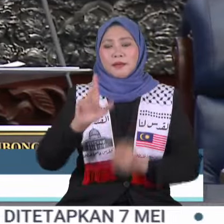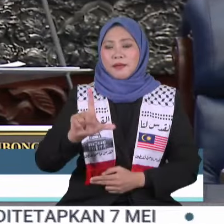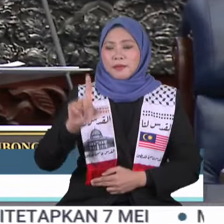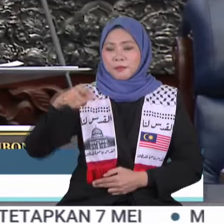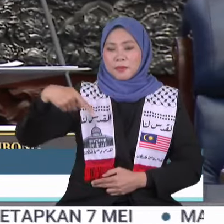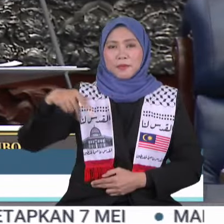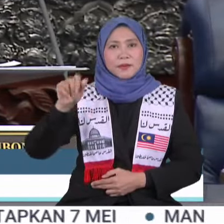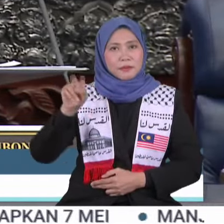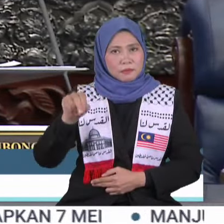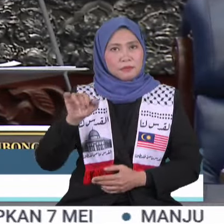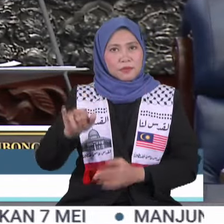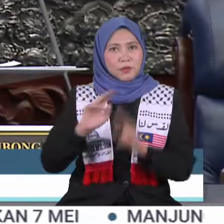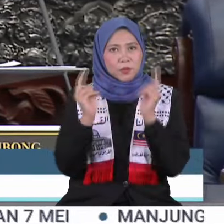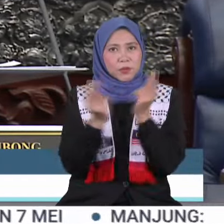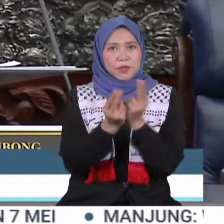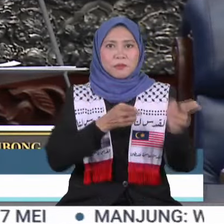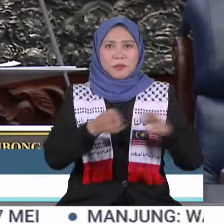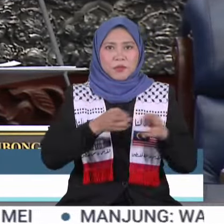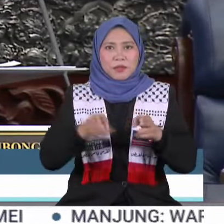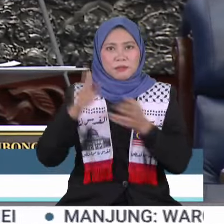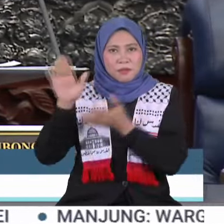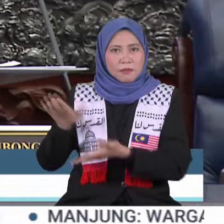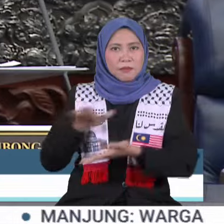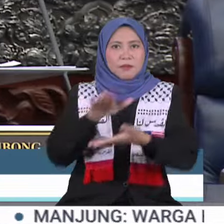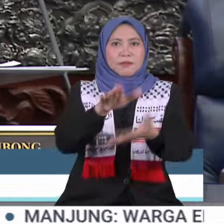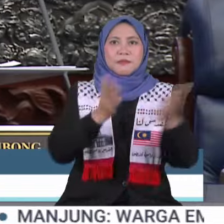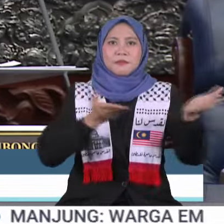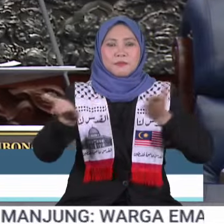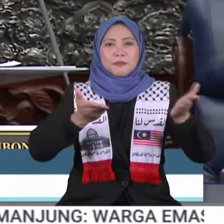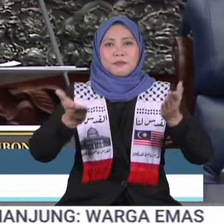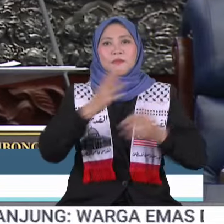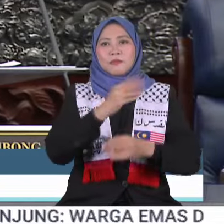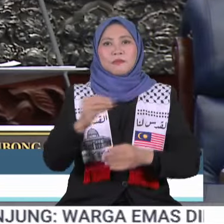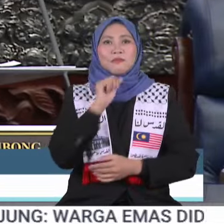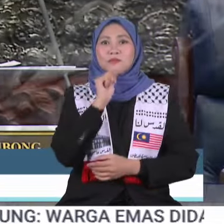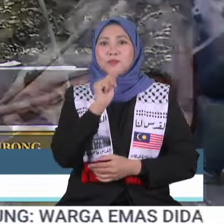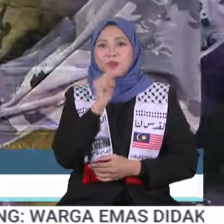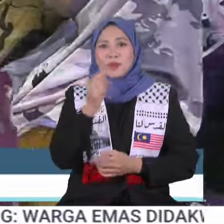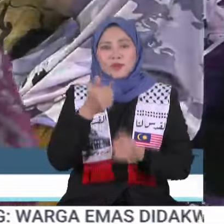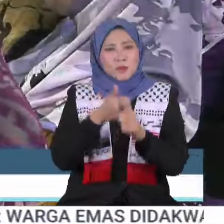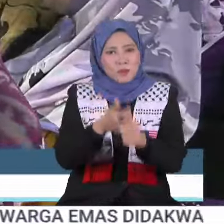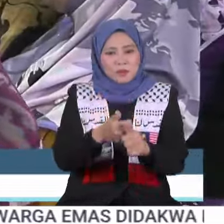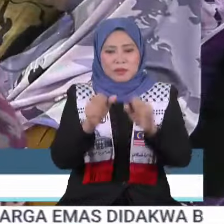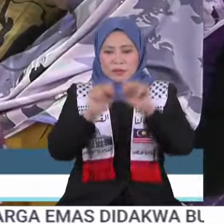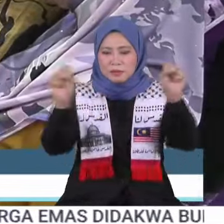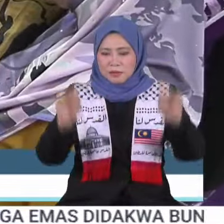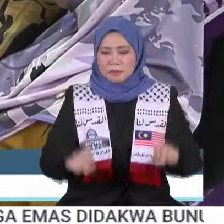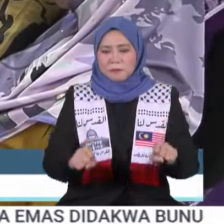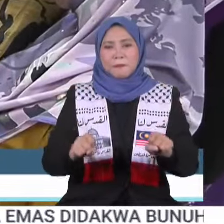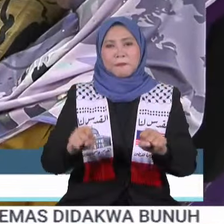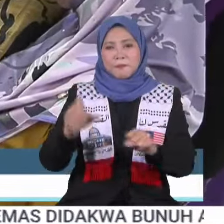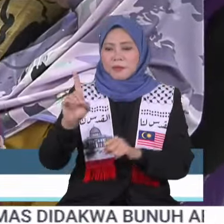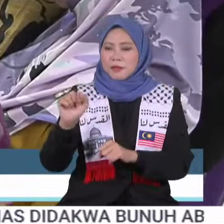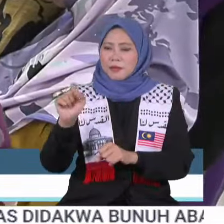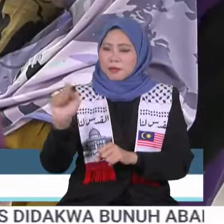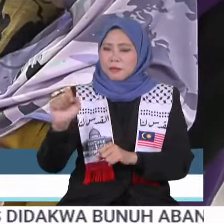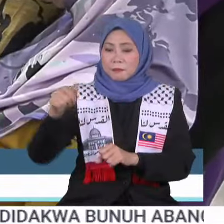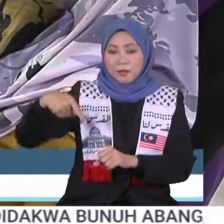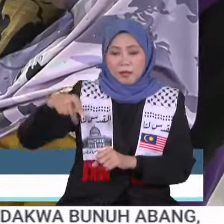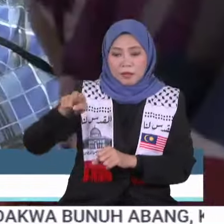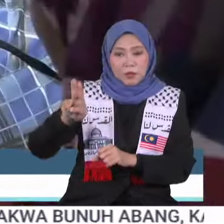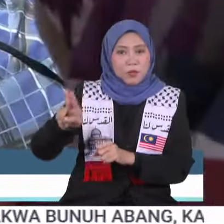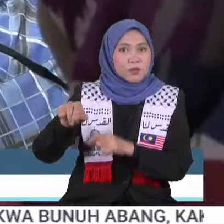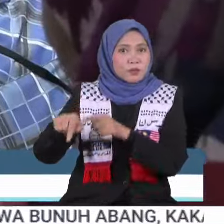lppkn iaitu Unit pengurusan dan penyampaian perkhidmatan dan bukannya merujuk kepada sistem pangkalan data utama